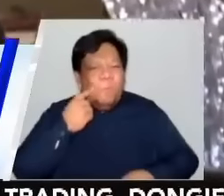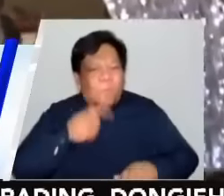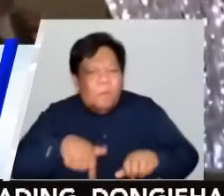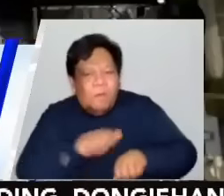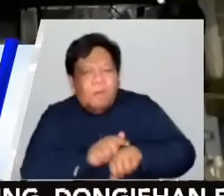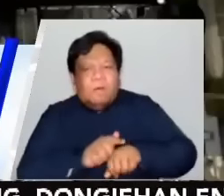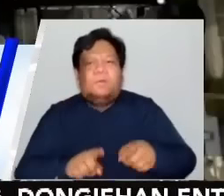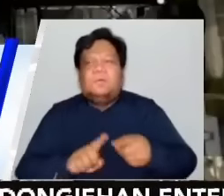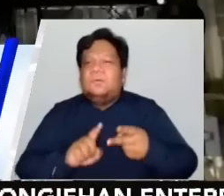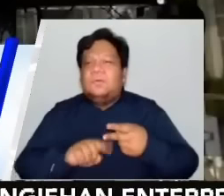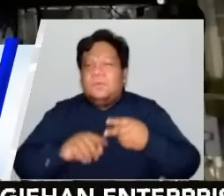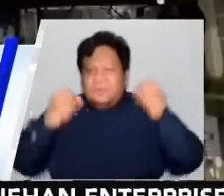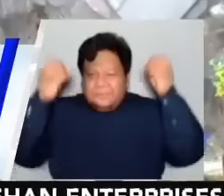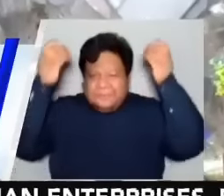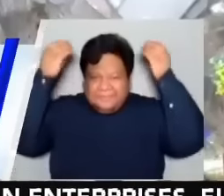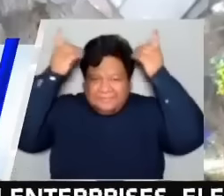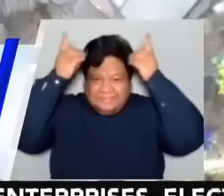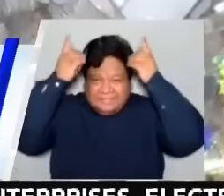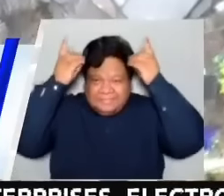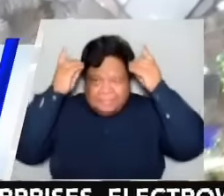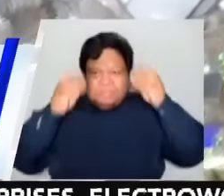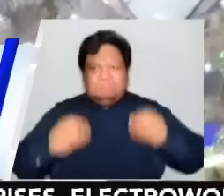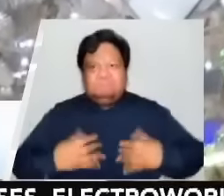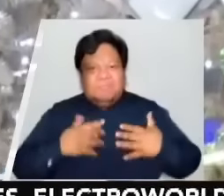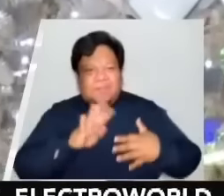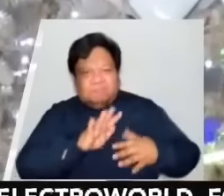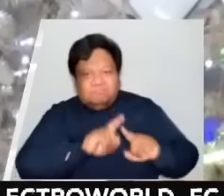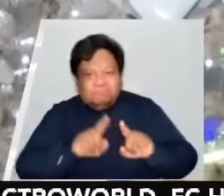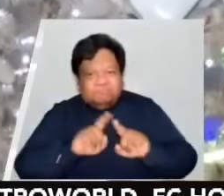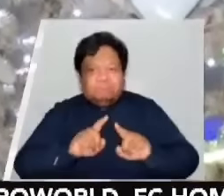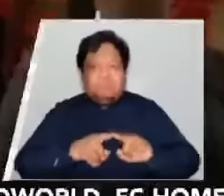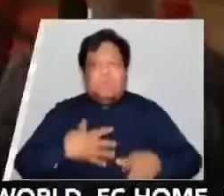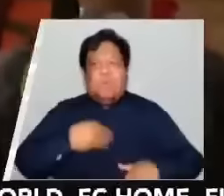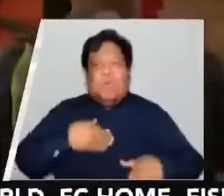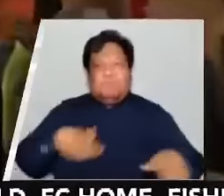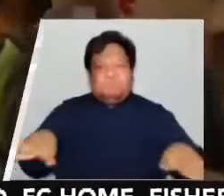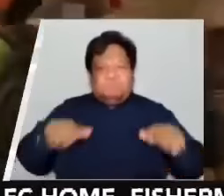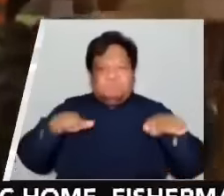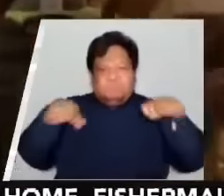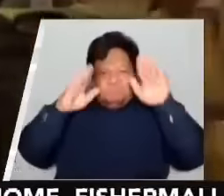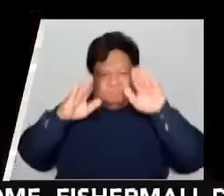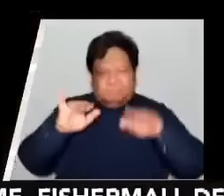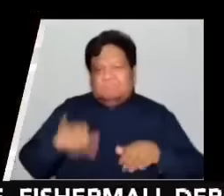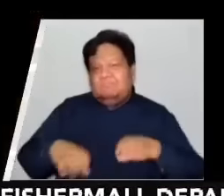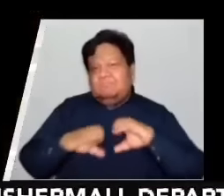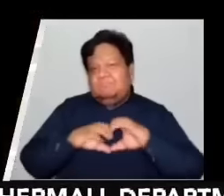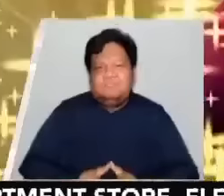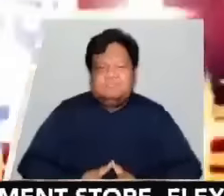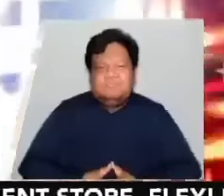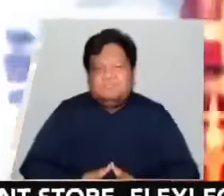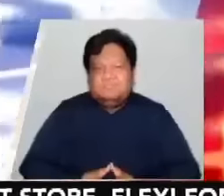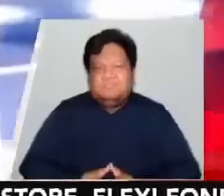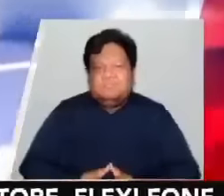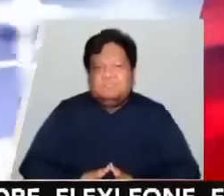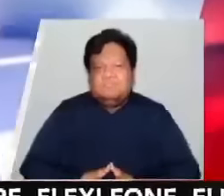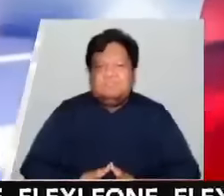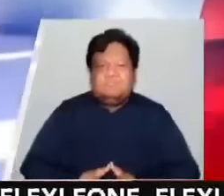at giant white Christmas tree. Ian Cruz ang babalita para sa GMA Integrated News.